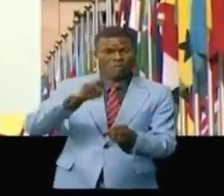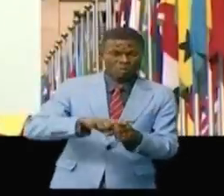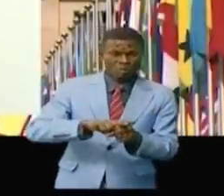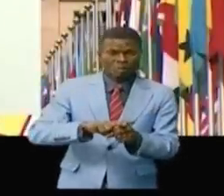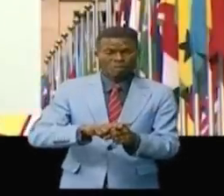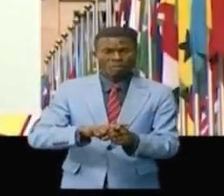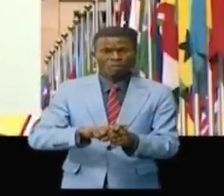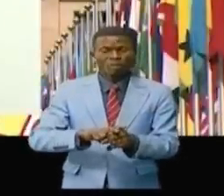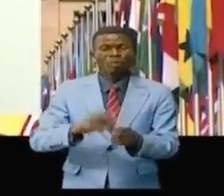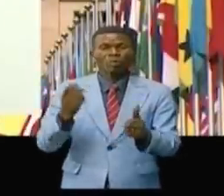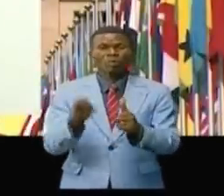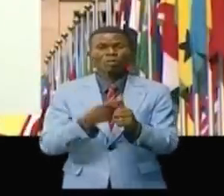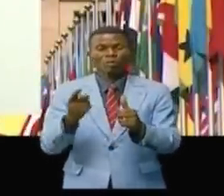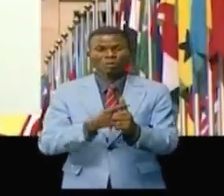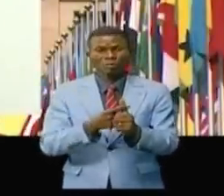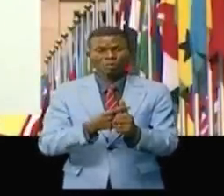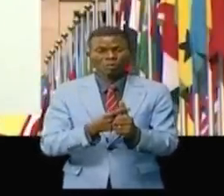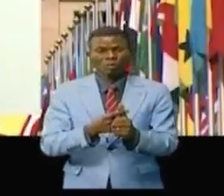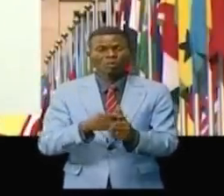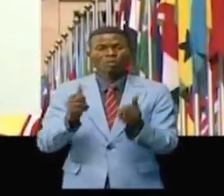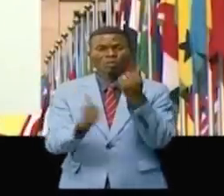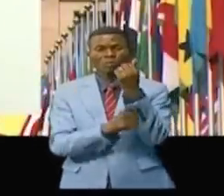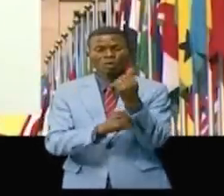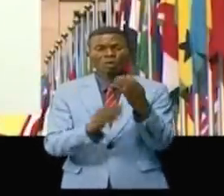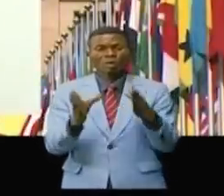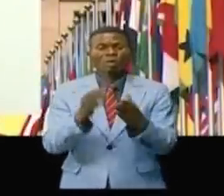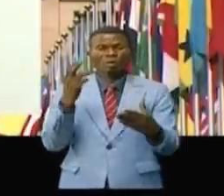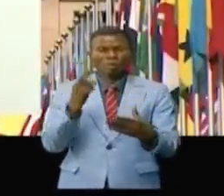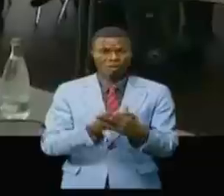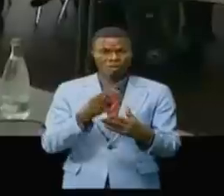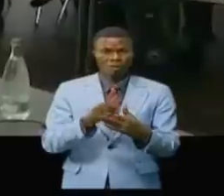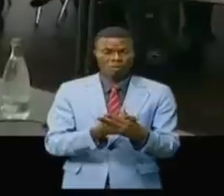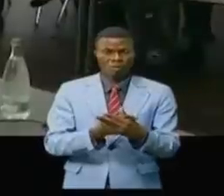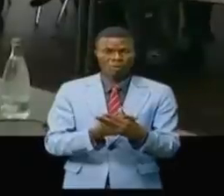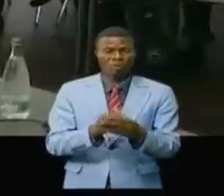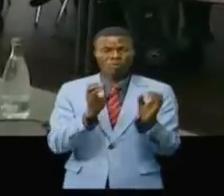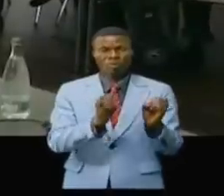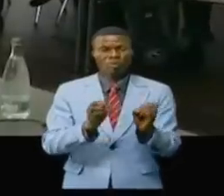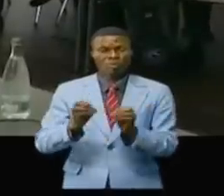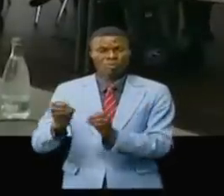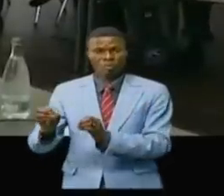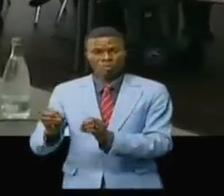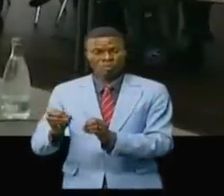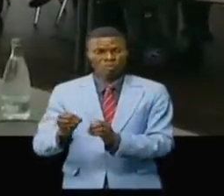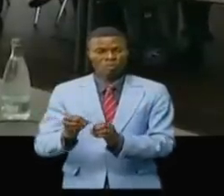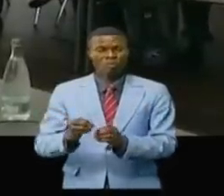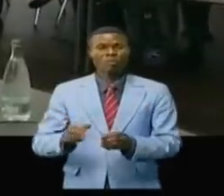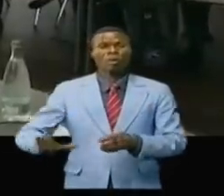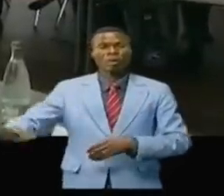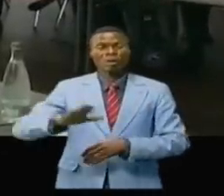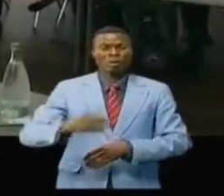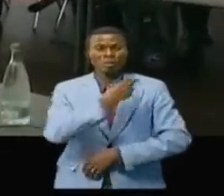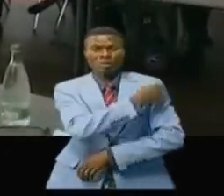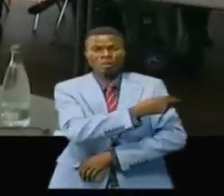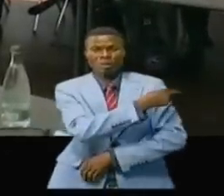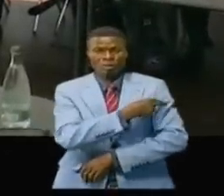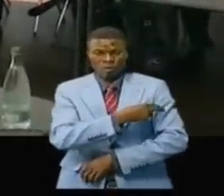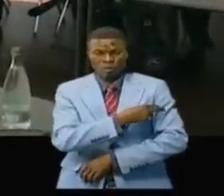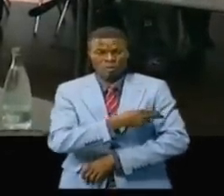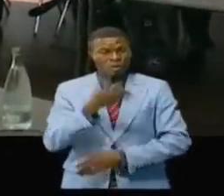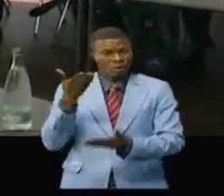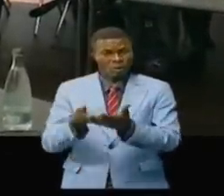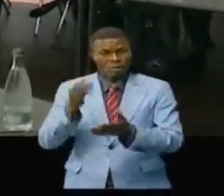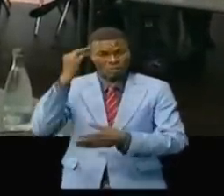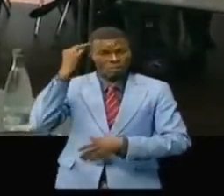urbaine, notamment celle faite aux personnes vivant avec handicap, a été organisée à Genève, en Suisse, au cours de laquelle